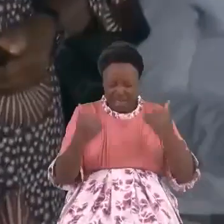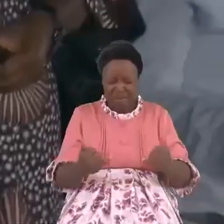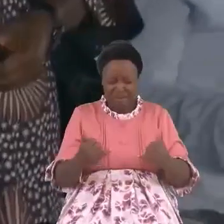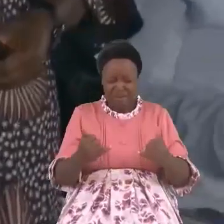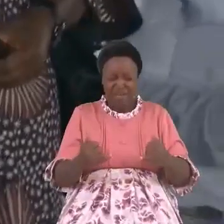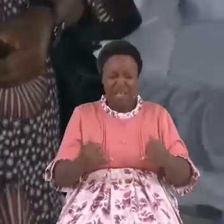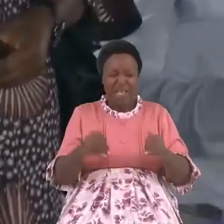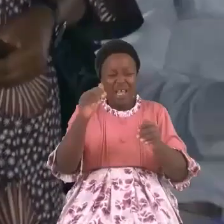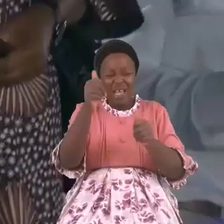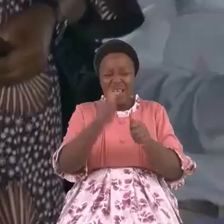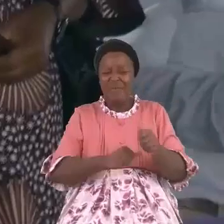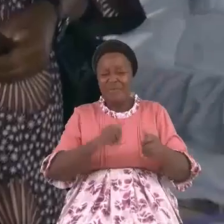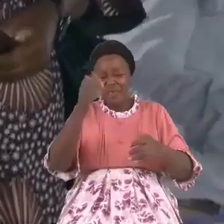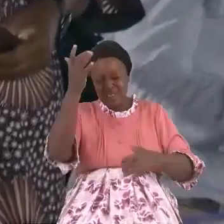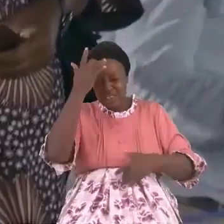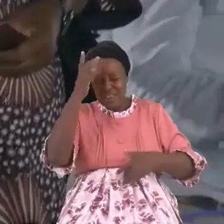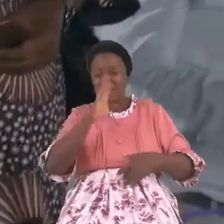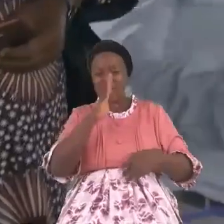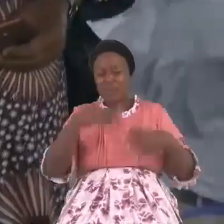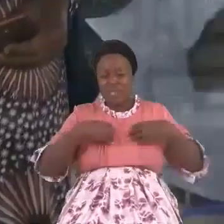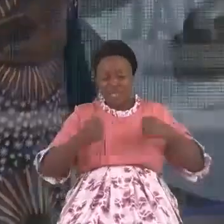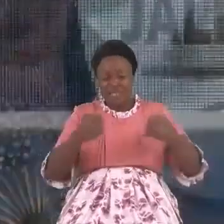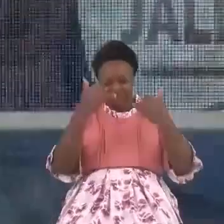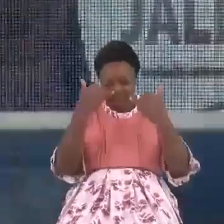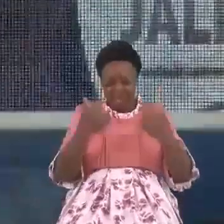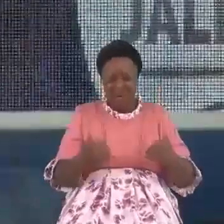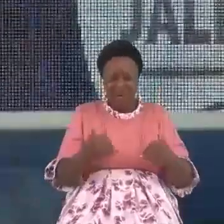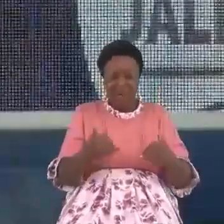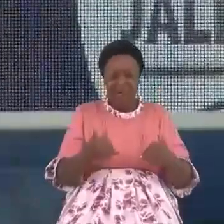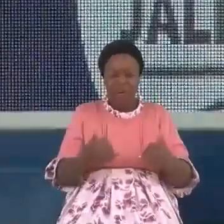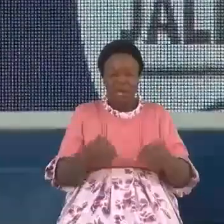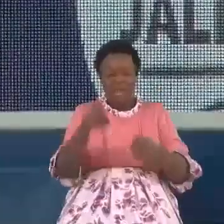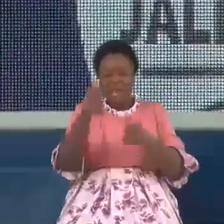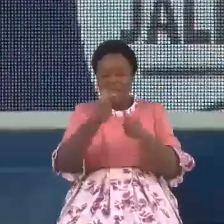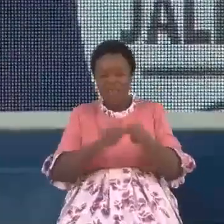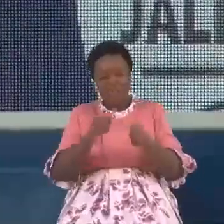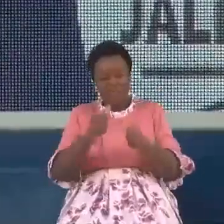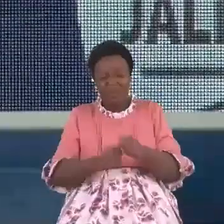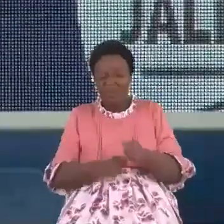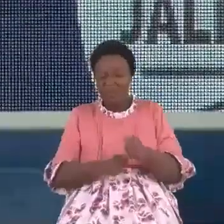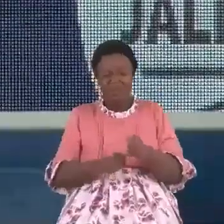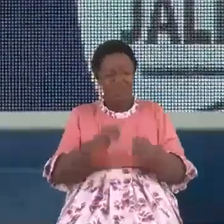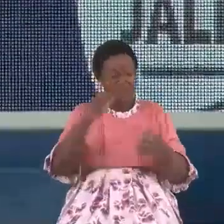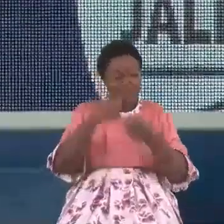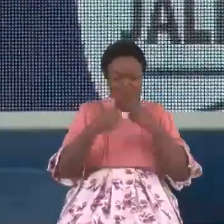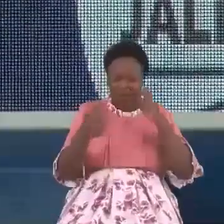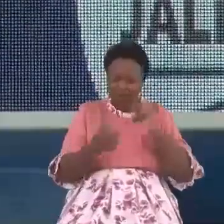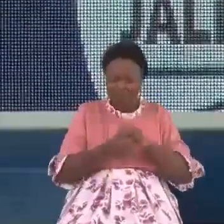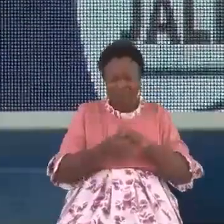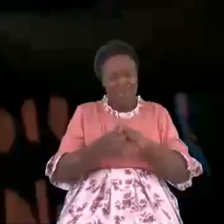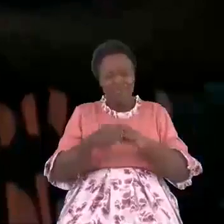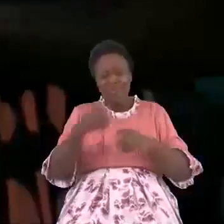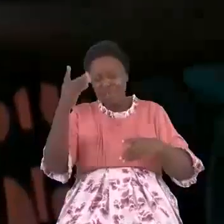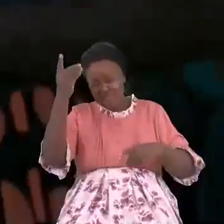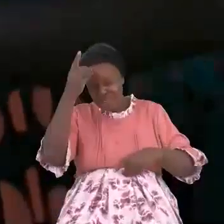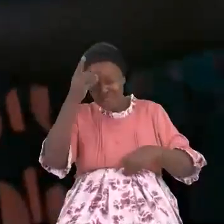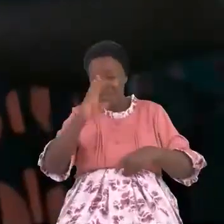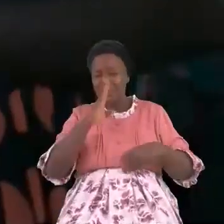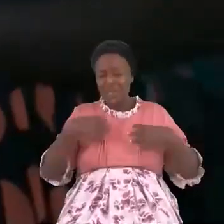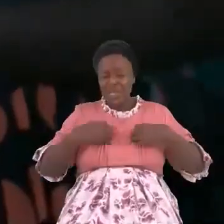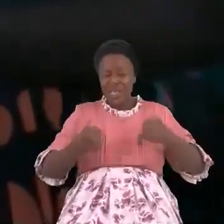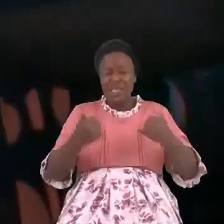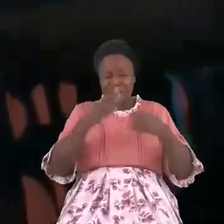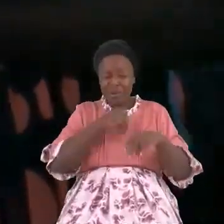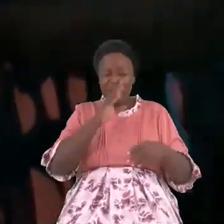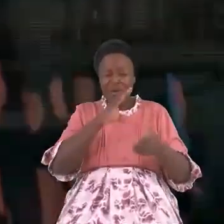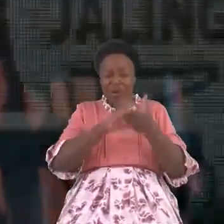niile bụrụ nke agwọrọ, ka nhụjuanya na nsogbu niile bụrụ nke ewezugara. Ka ugwu